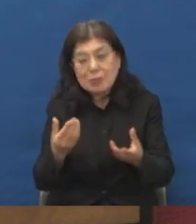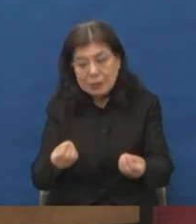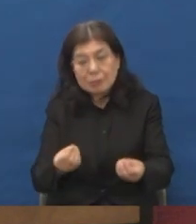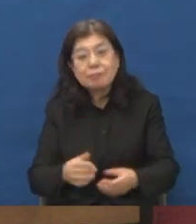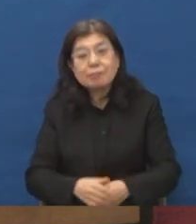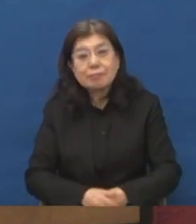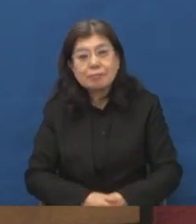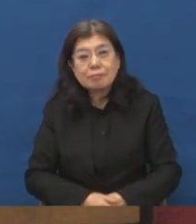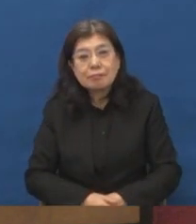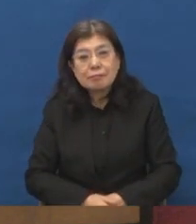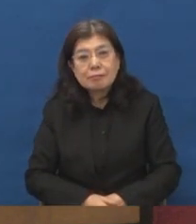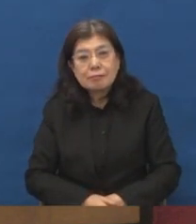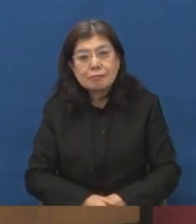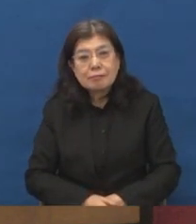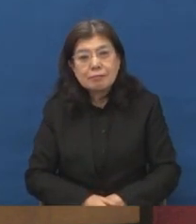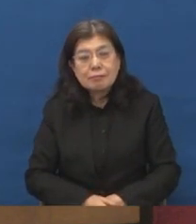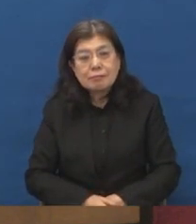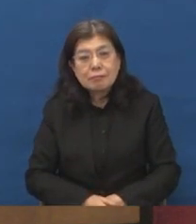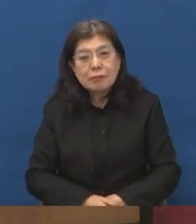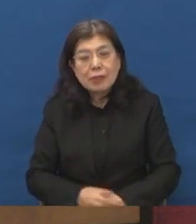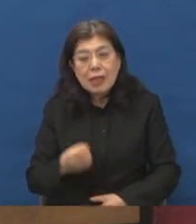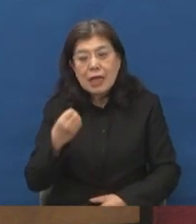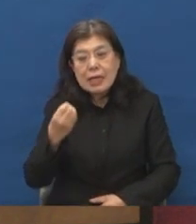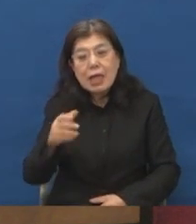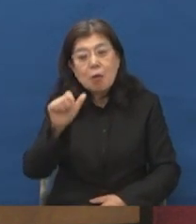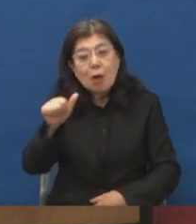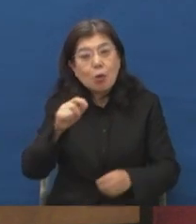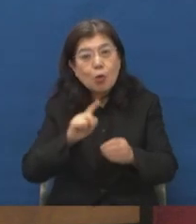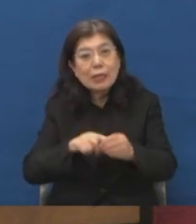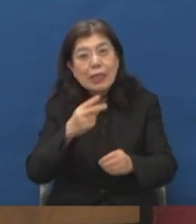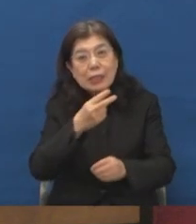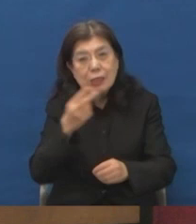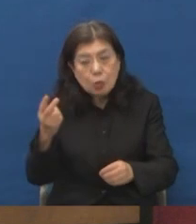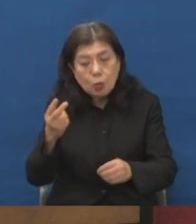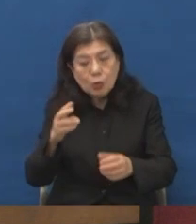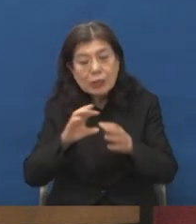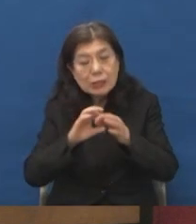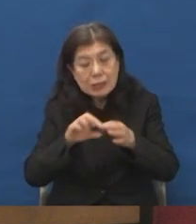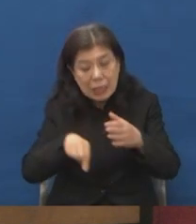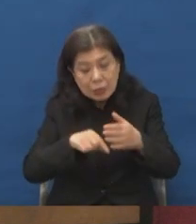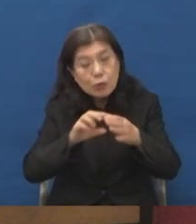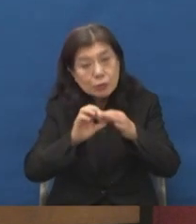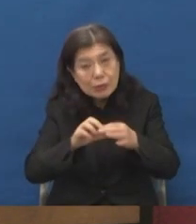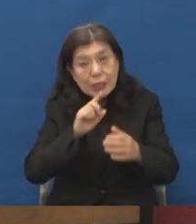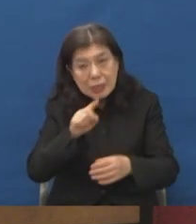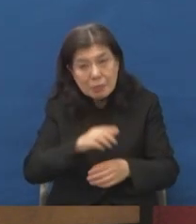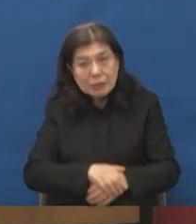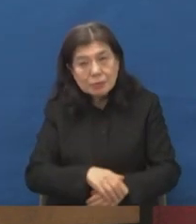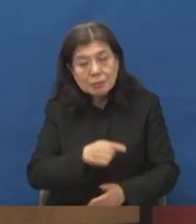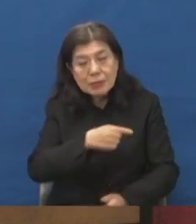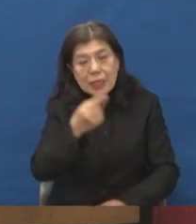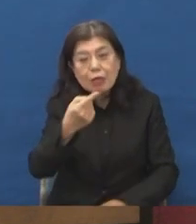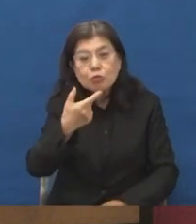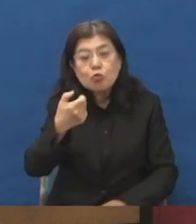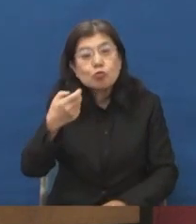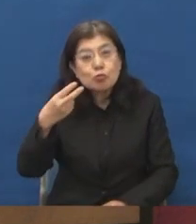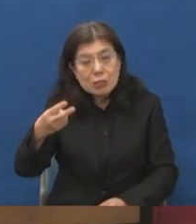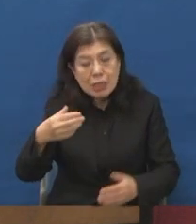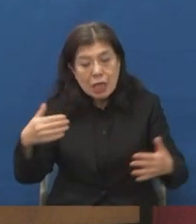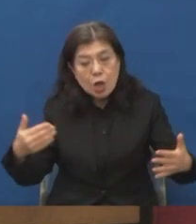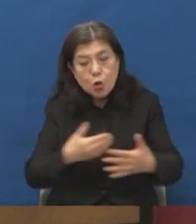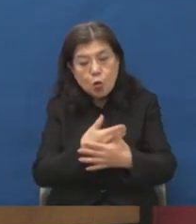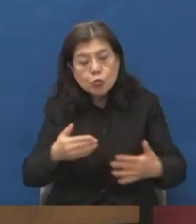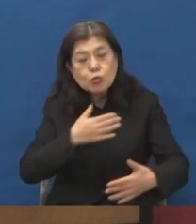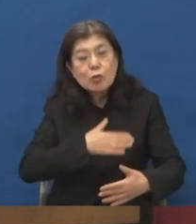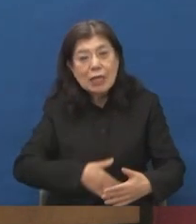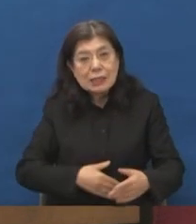ります。はじめに令和5年度分の議案について申し上げます。まず、議第162号交通安全対策